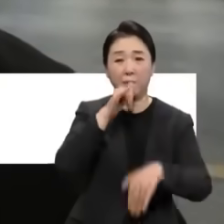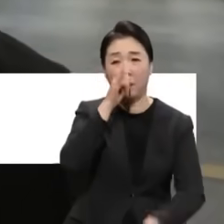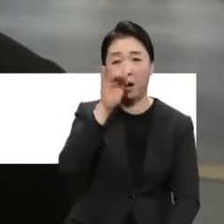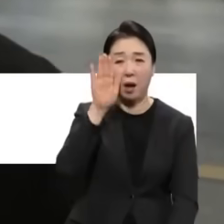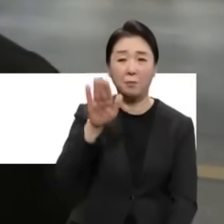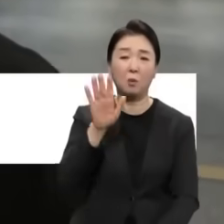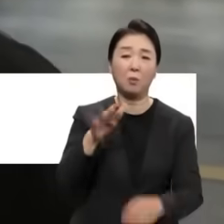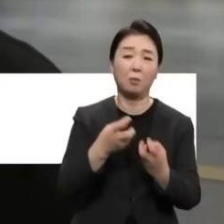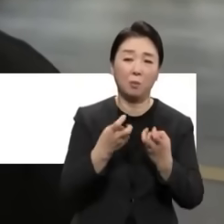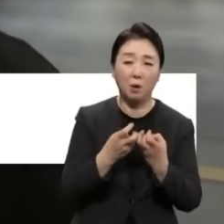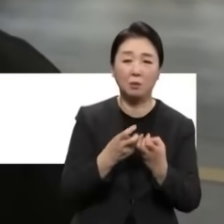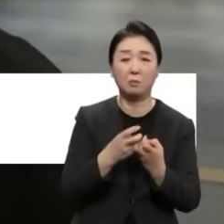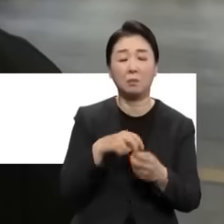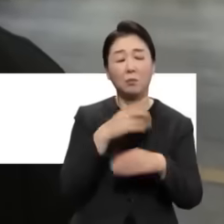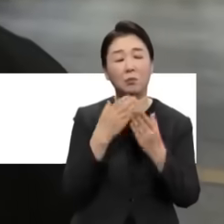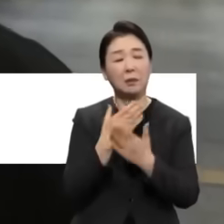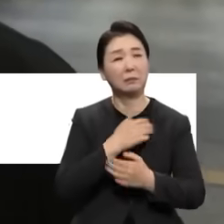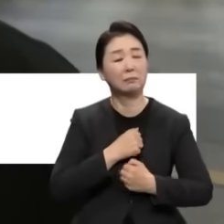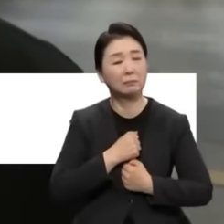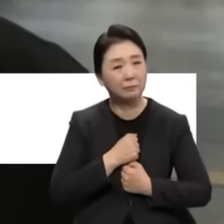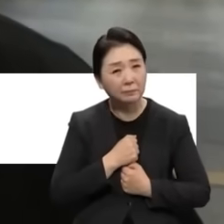ね、雨の量とかが 本当に 多くなってるので